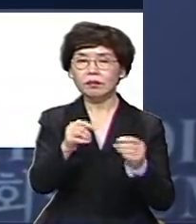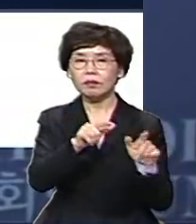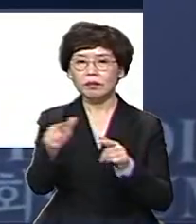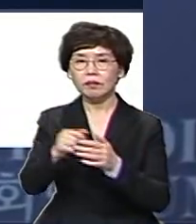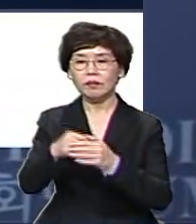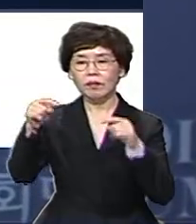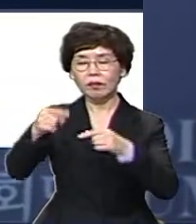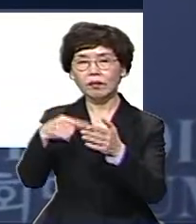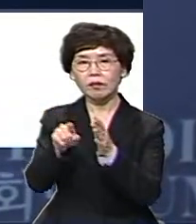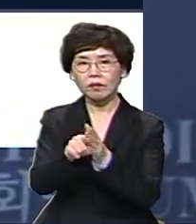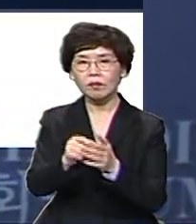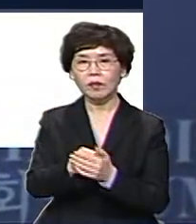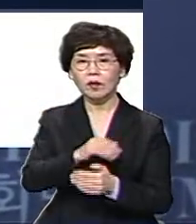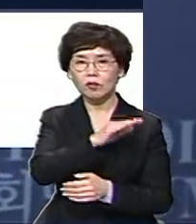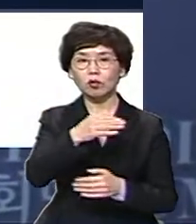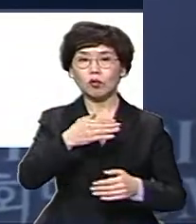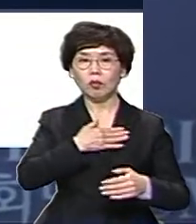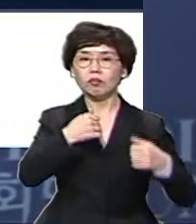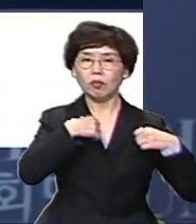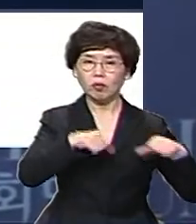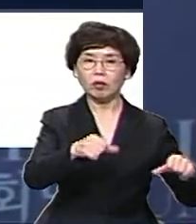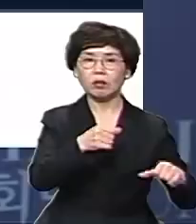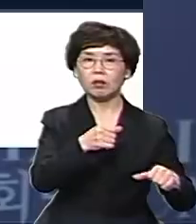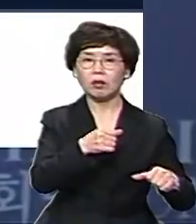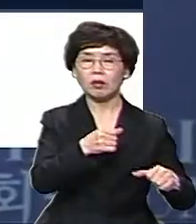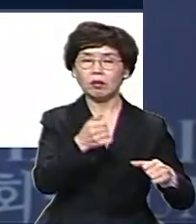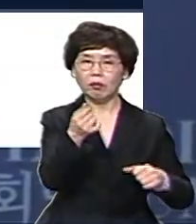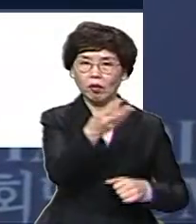좋은 질문이긴 한데요. 제가 그런 입장이 지금 아닌 것